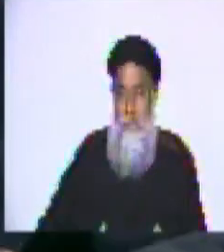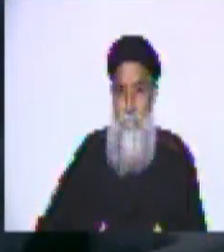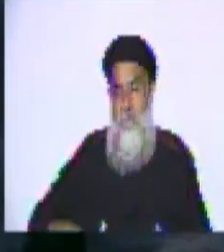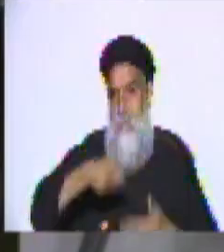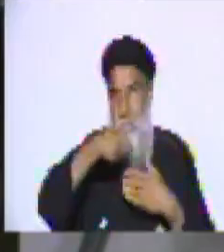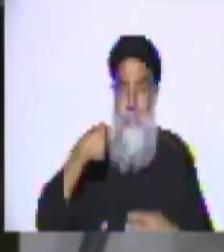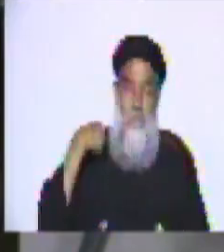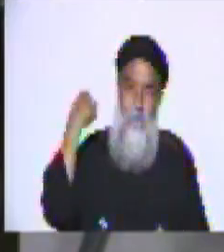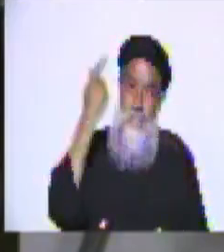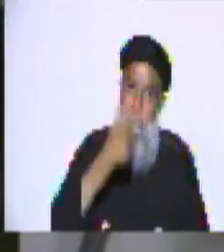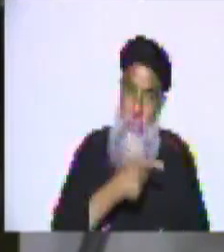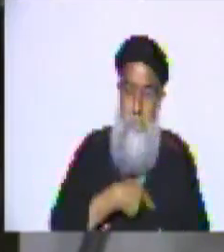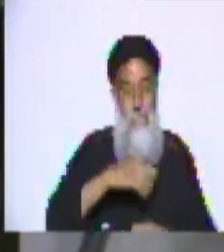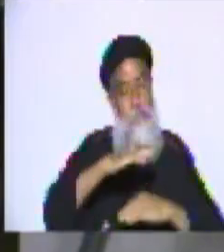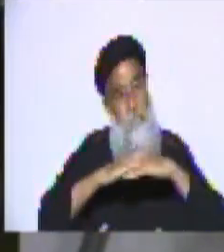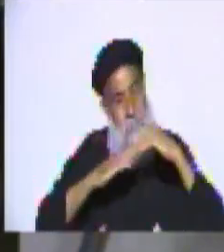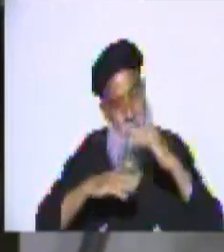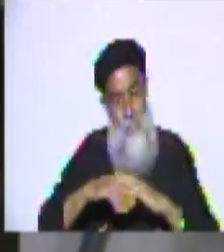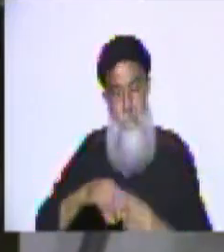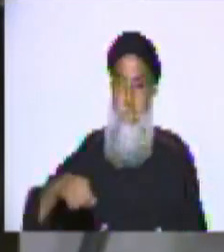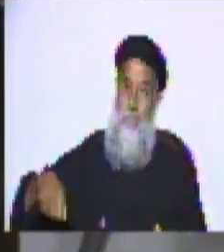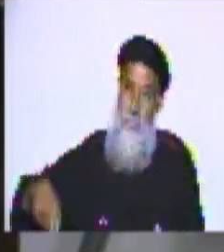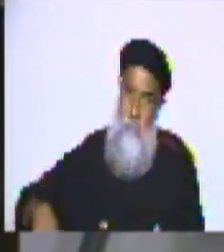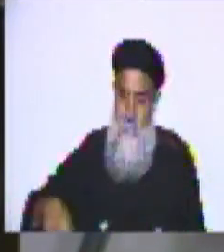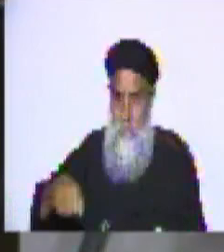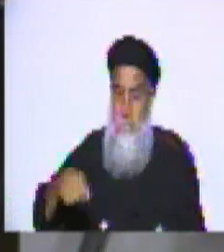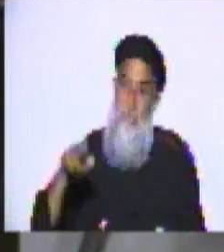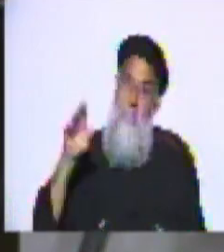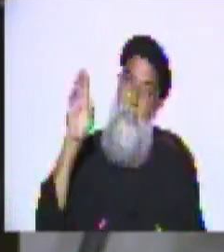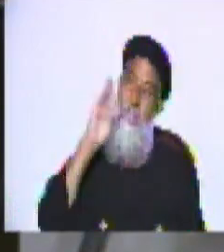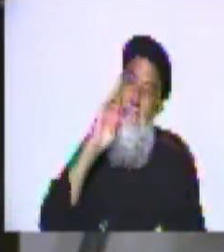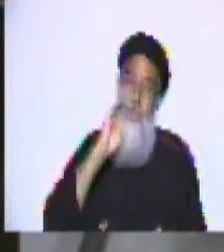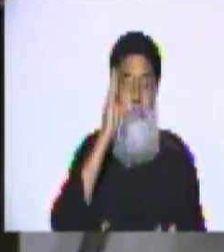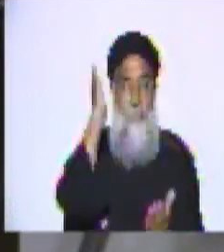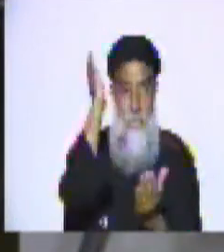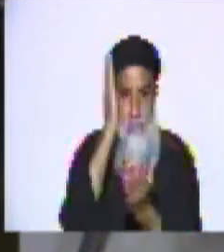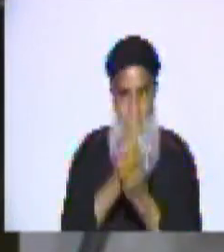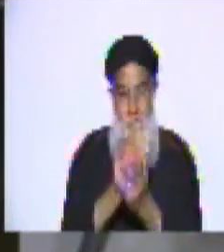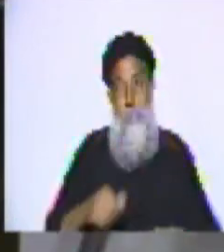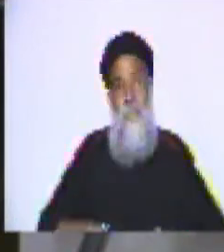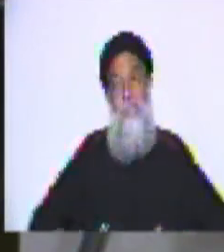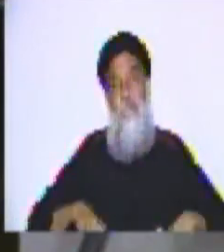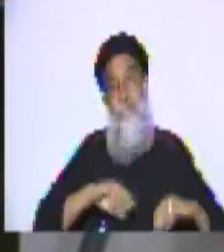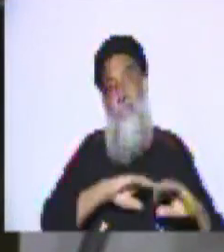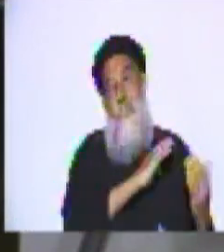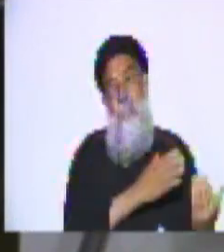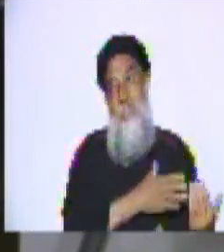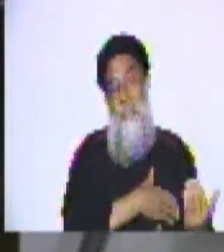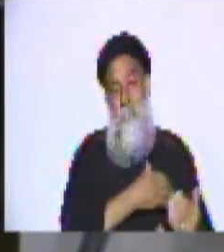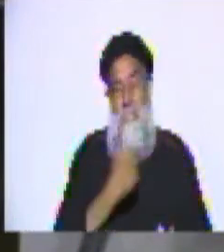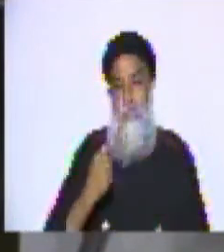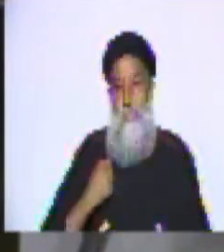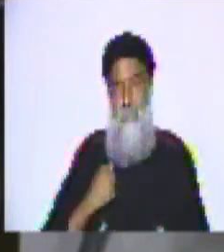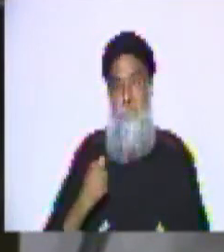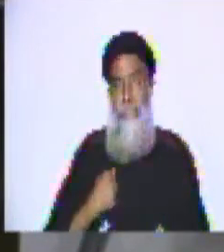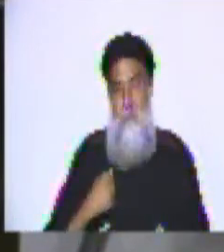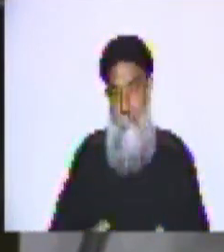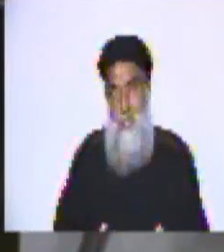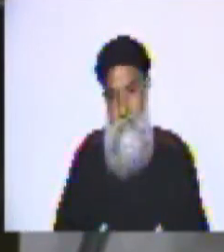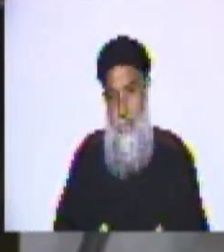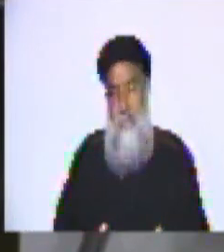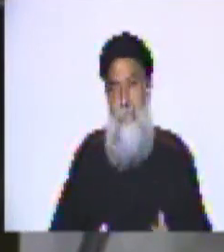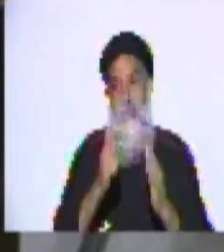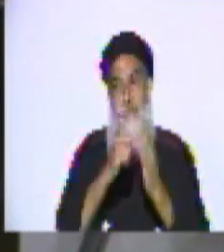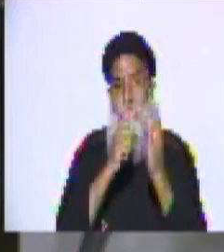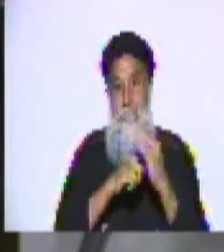القداس، الطقس. الطقس والليتورجيا دول بيعيشون الإيمان بتاعنا. قانون